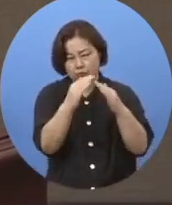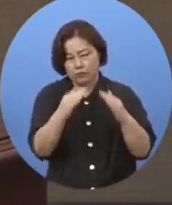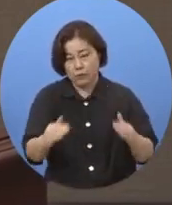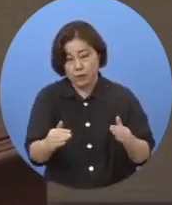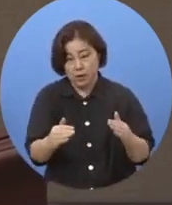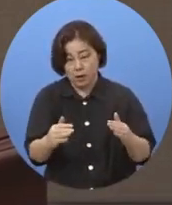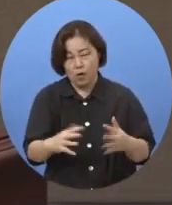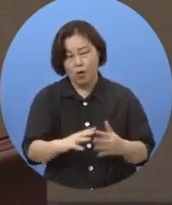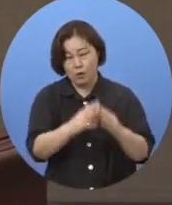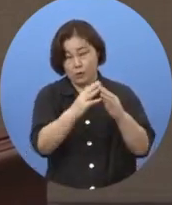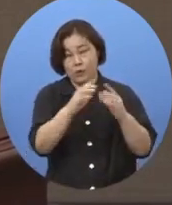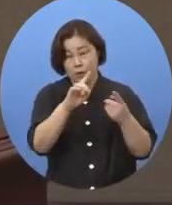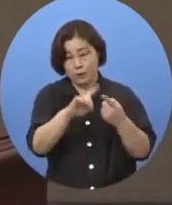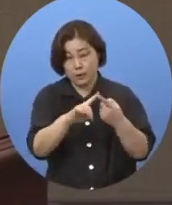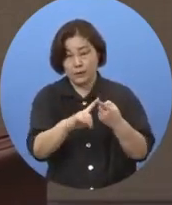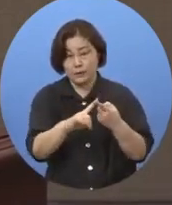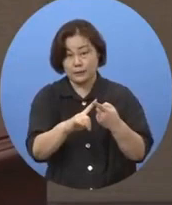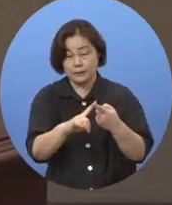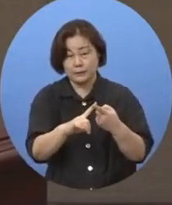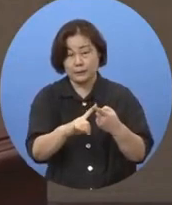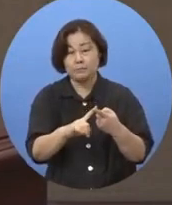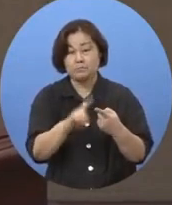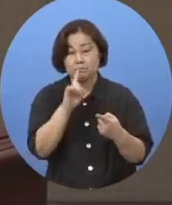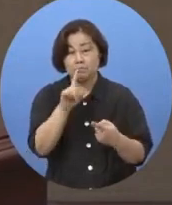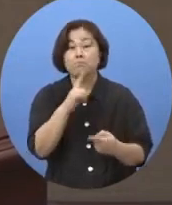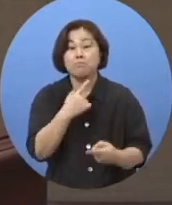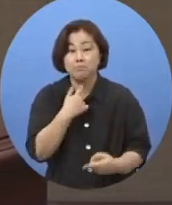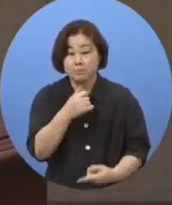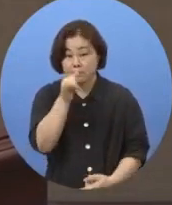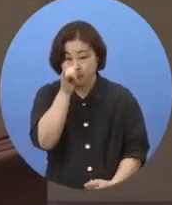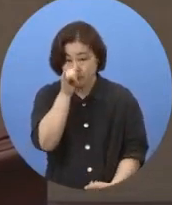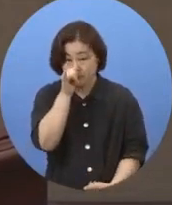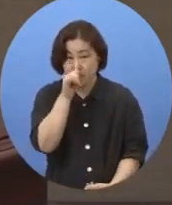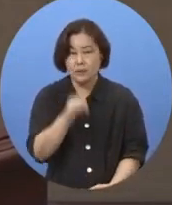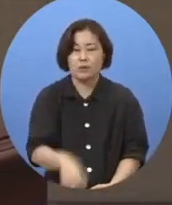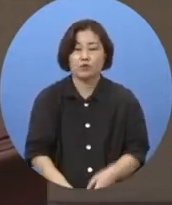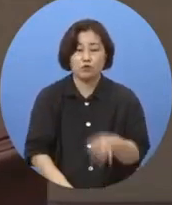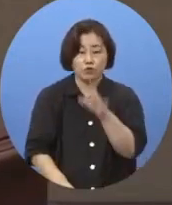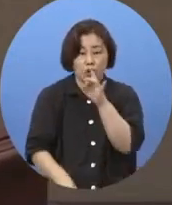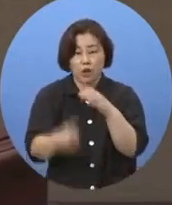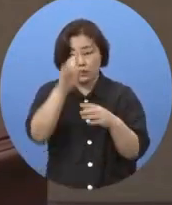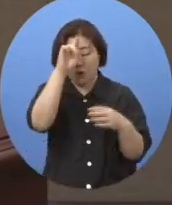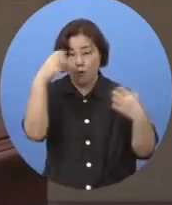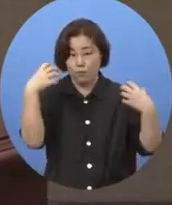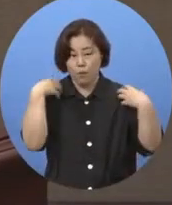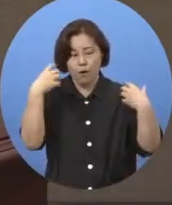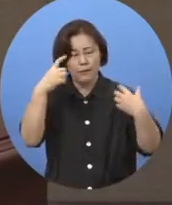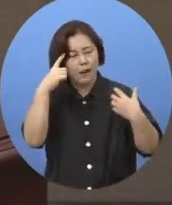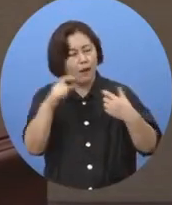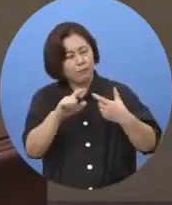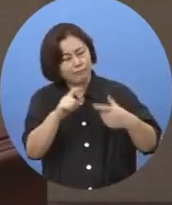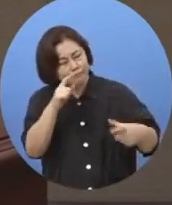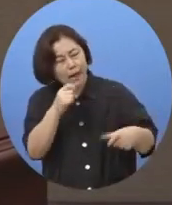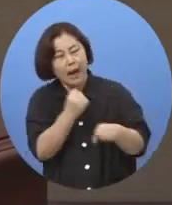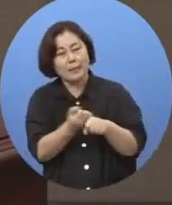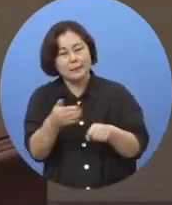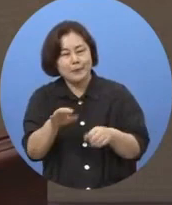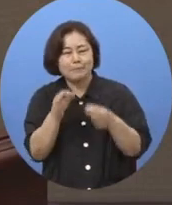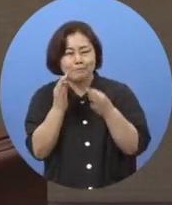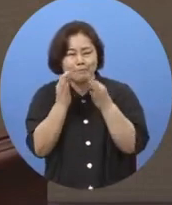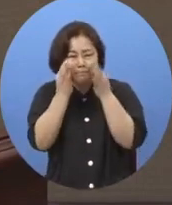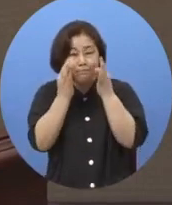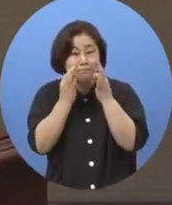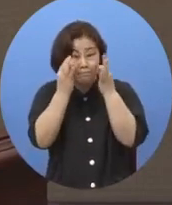공공임대주택 예산을 드리려는 중앙정부와 의견을 달리하면서까지 서울시